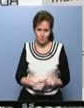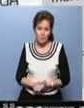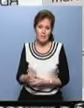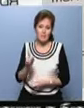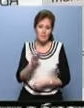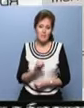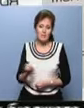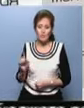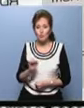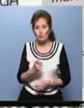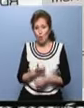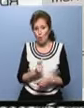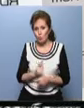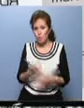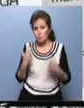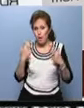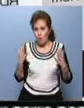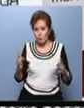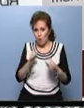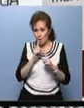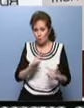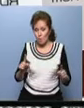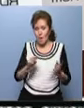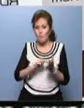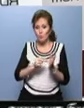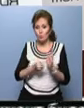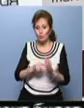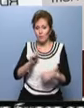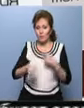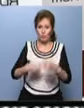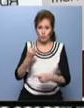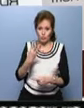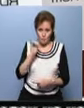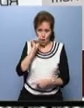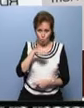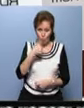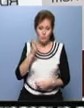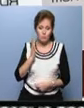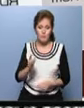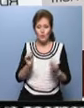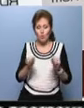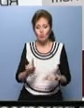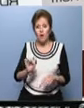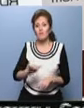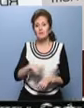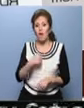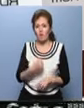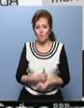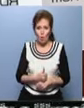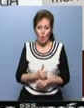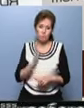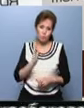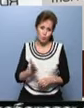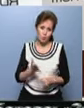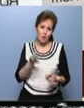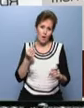Единственное, что очень большой особенностью этого бюджета следующего на 2014 год будет то, что в основном будут